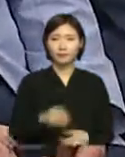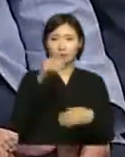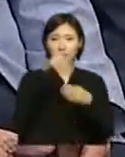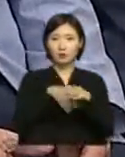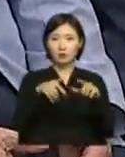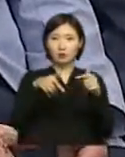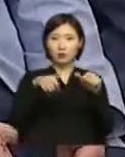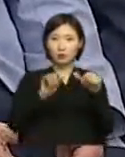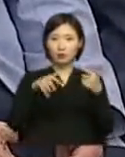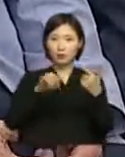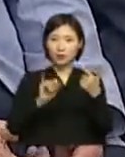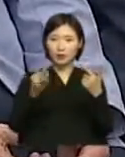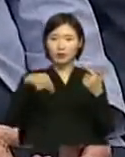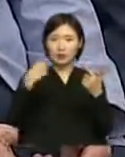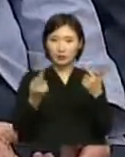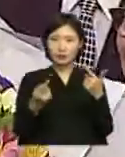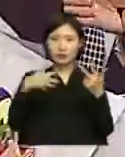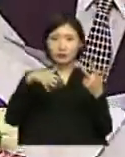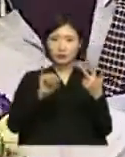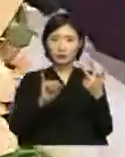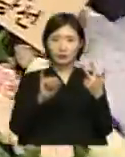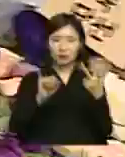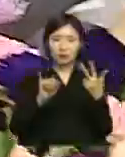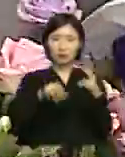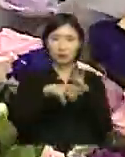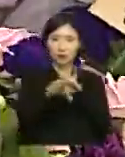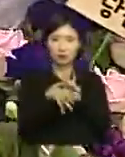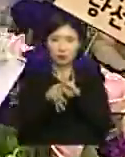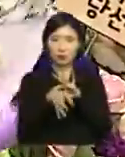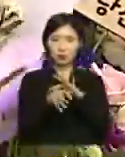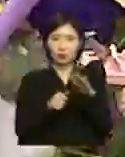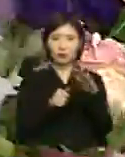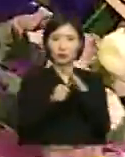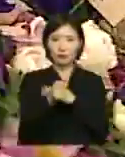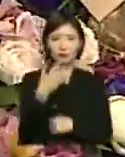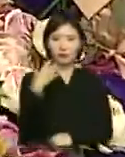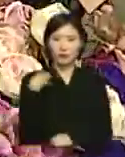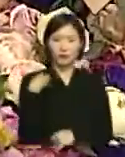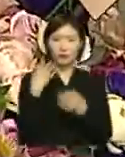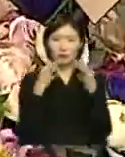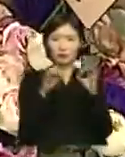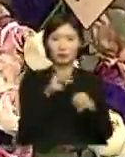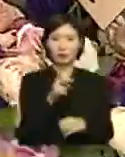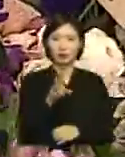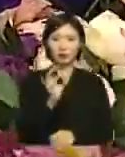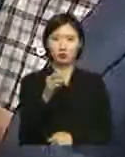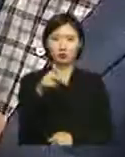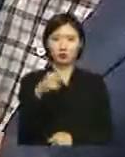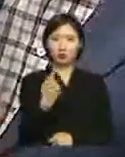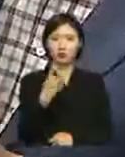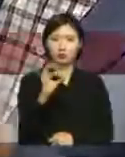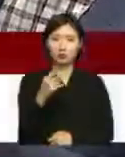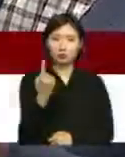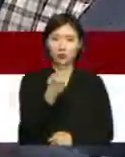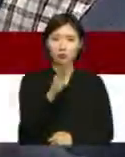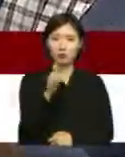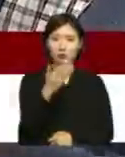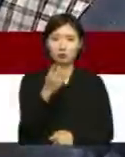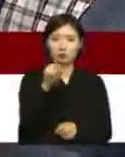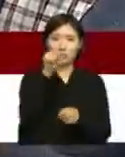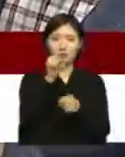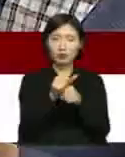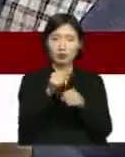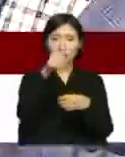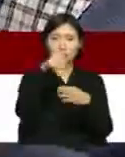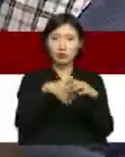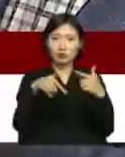민선 5, 6기에 이어 민선 7기에도 종로구 수장을 맡게 된 김영종 종로구청장. 1995년 민선 1기